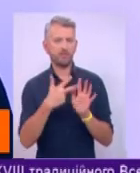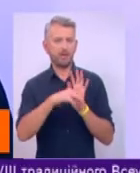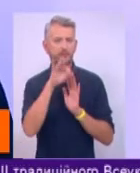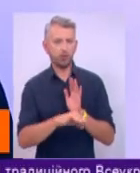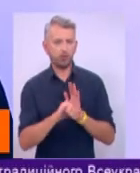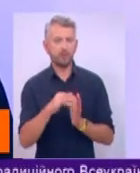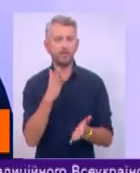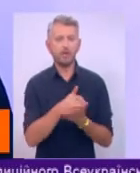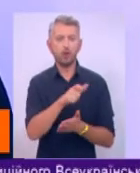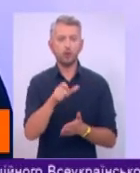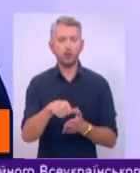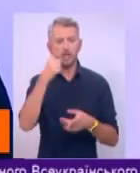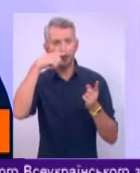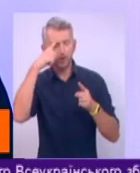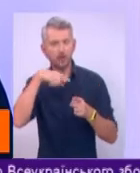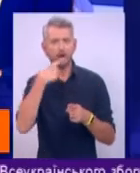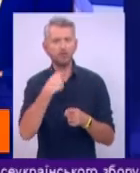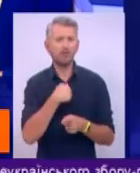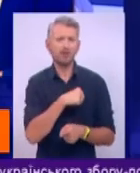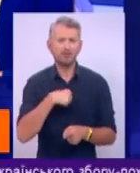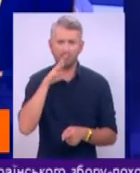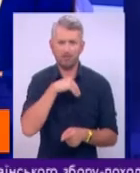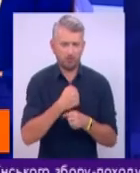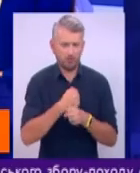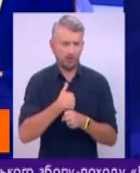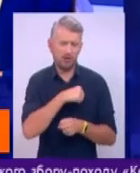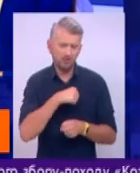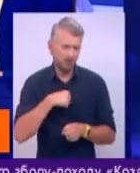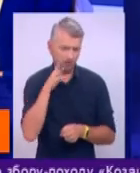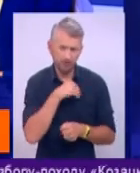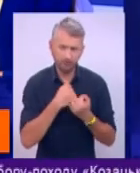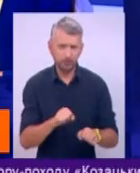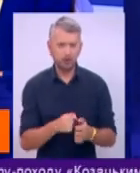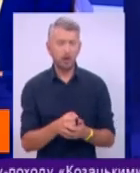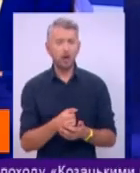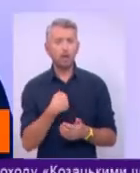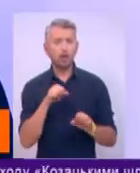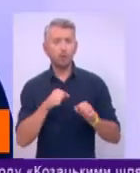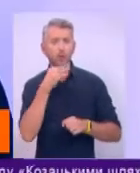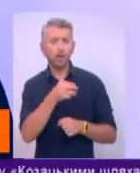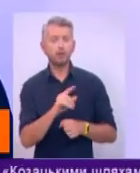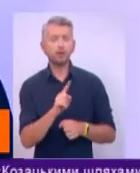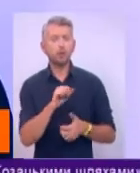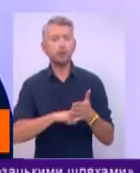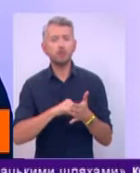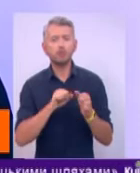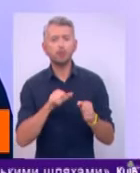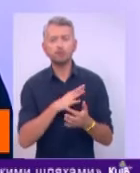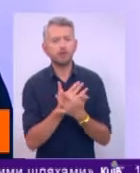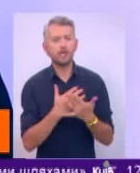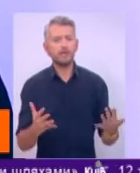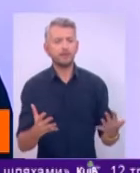І є люди-творці, які кажуть, я сам зможу зробити, я сам вийду. І я можу сказати, що причини можуть бути